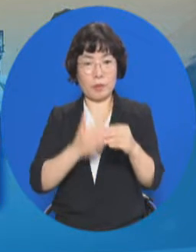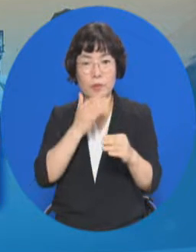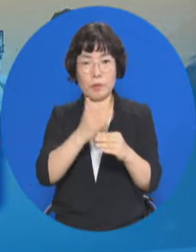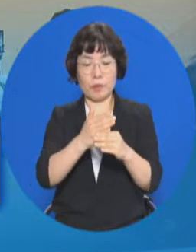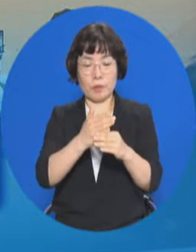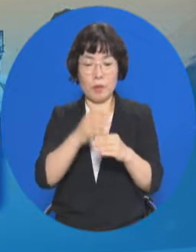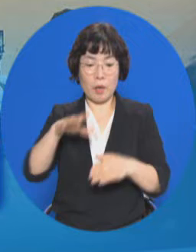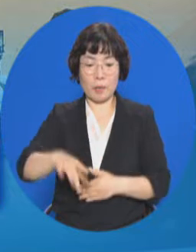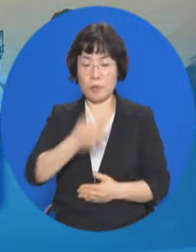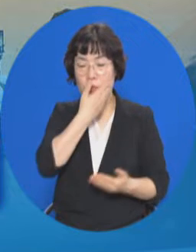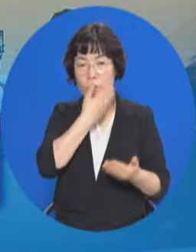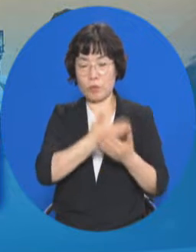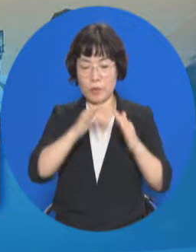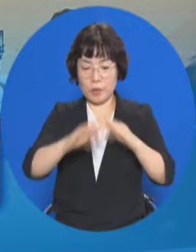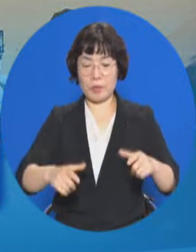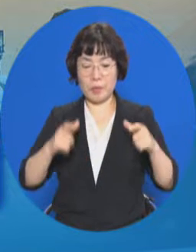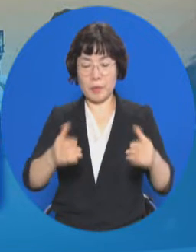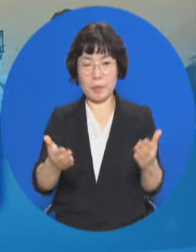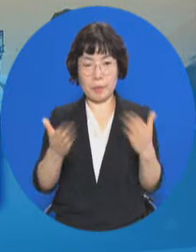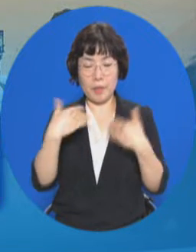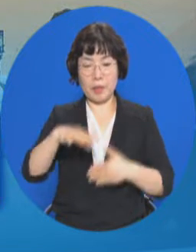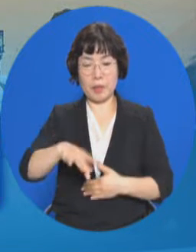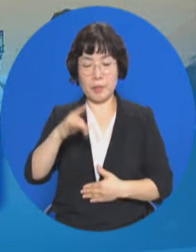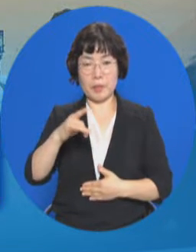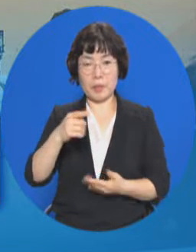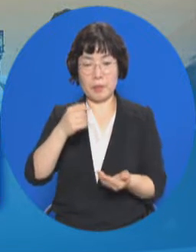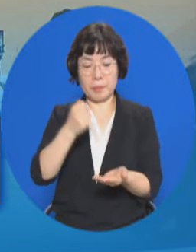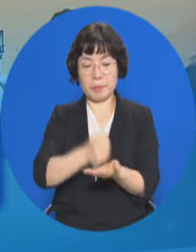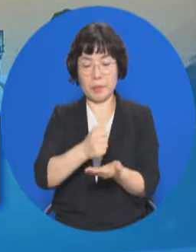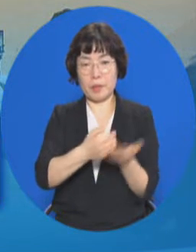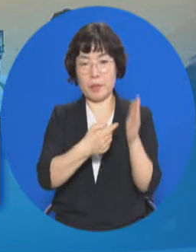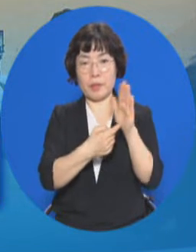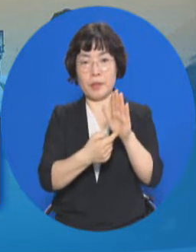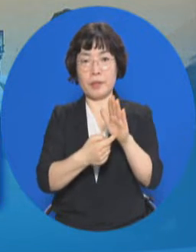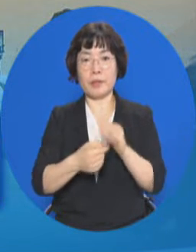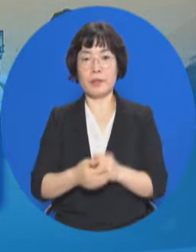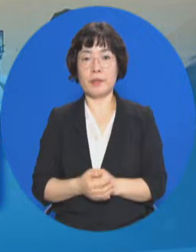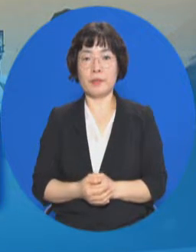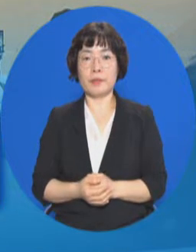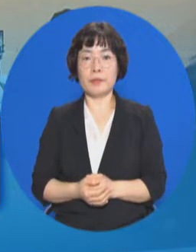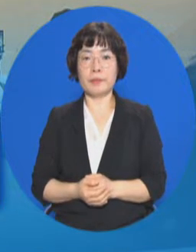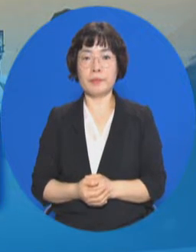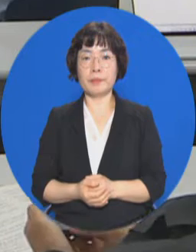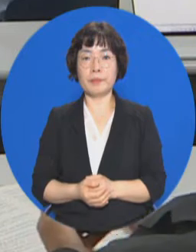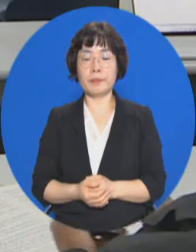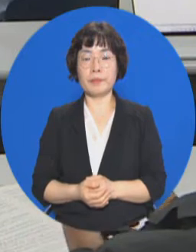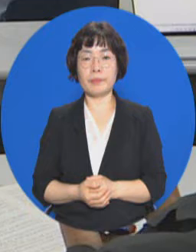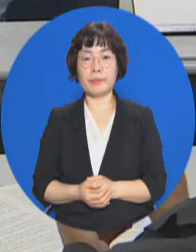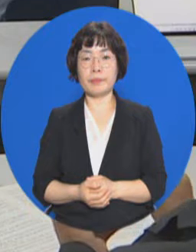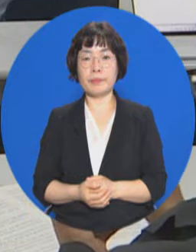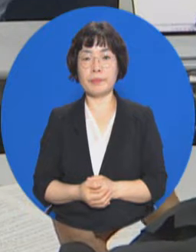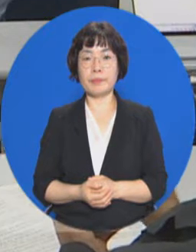있지만 우선 전남에 유치하는 게 먼저란 목소리가 높습니다. 박민주 기자입니다.